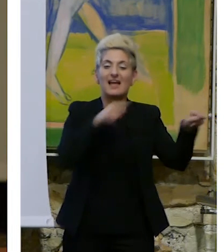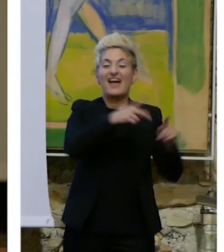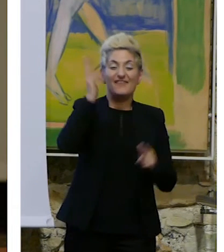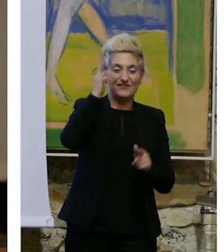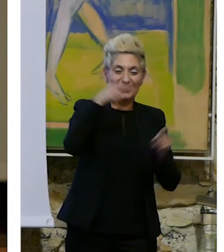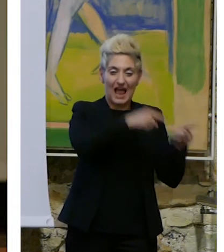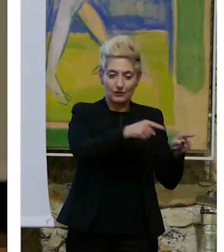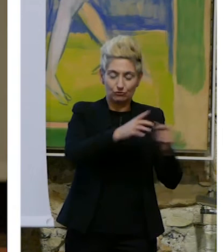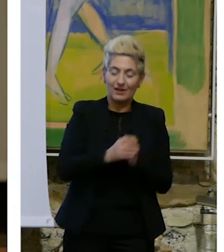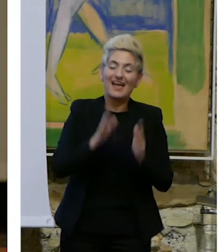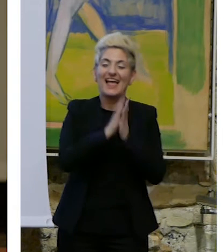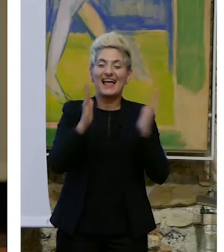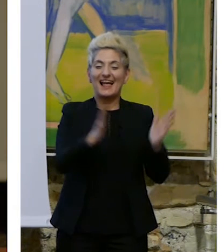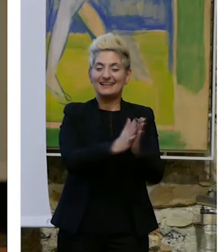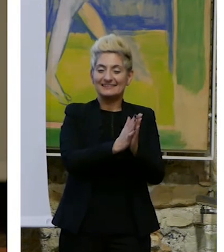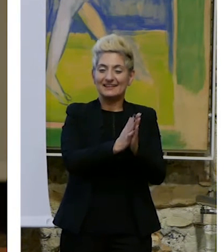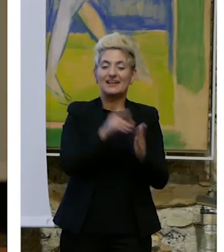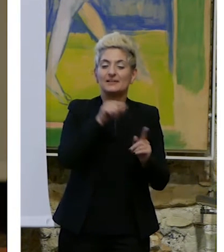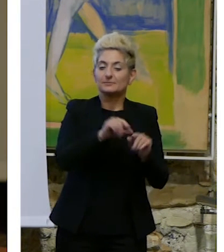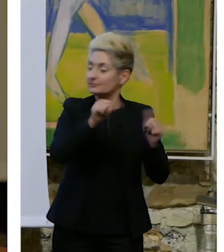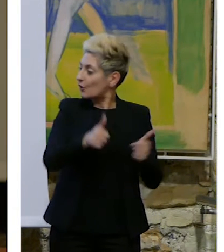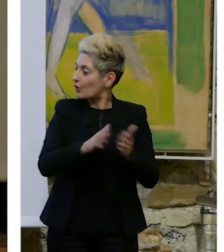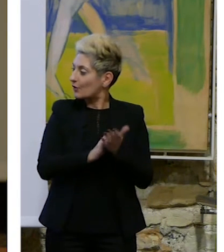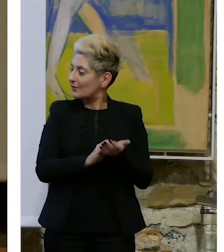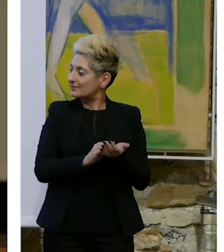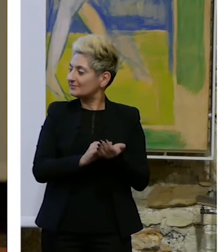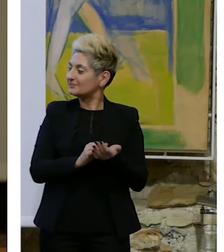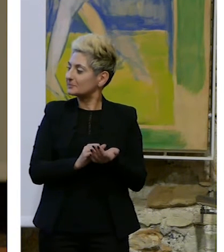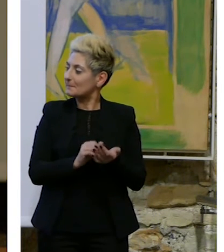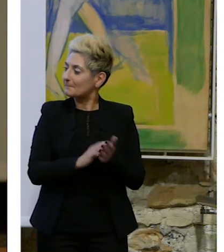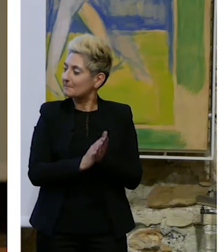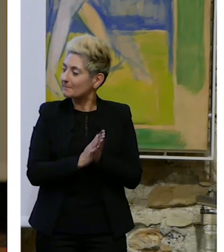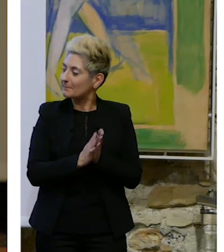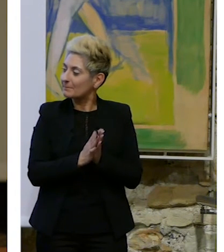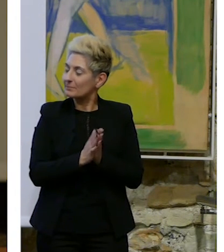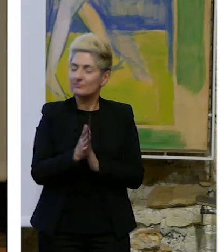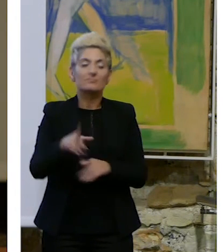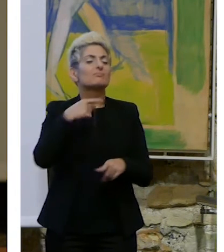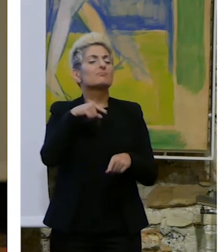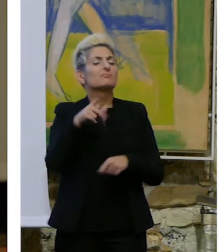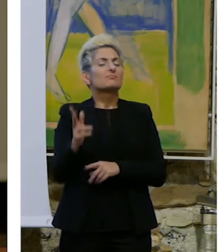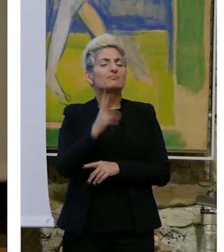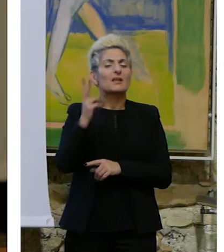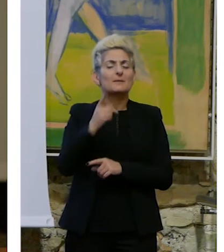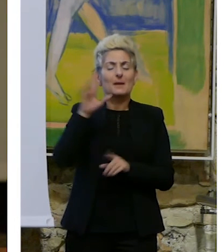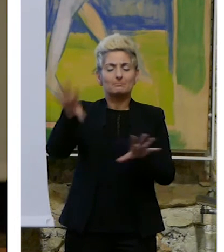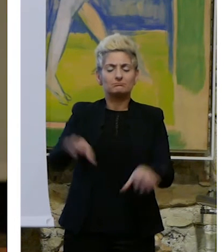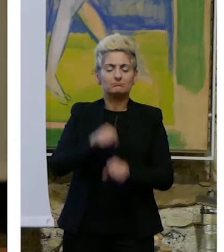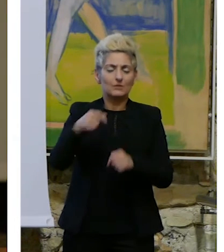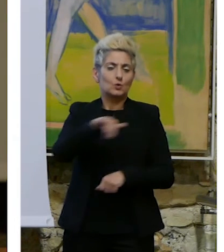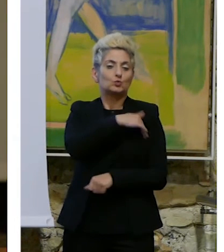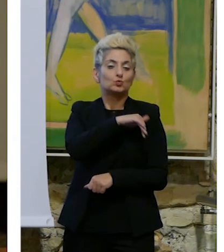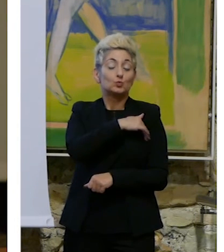famosa sua abbazia della formazione perfetta. È tutto mitico, eh. Lui prese tutti i suoi studenti e li